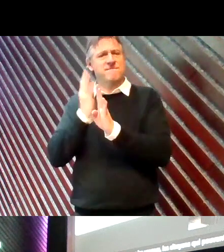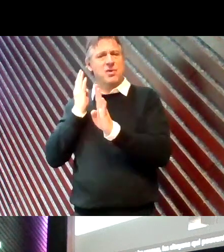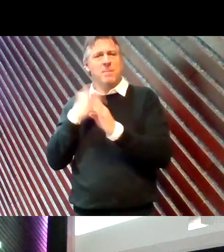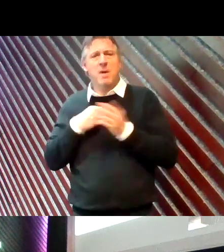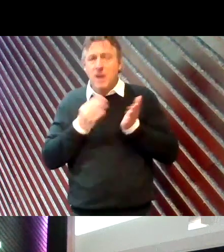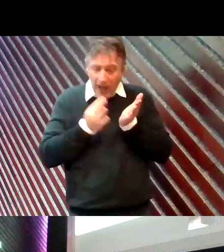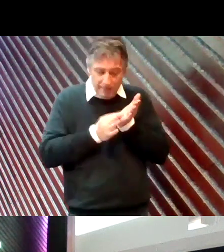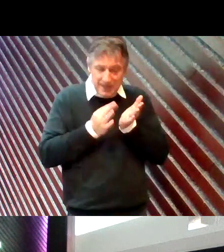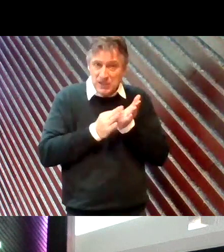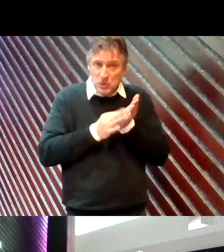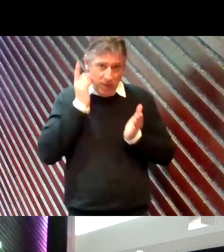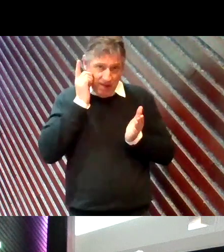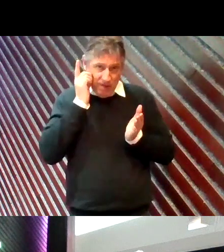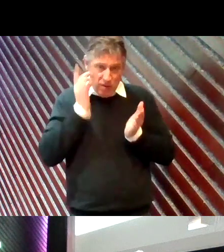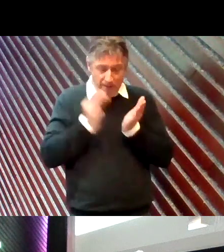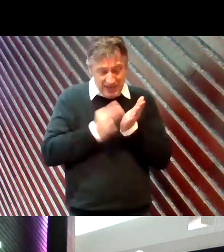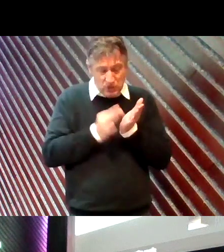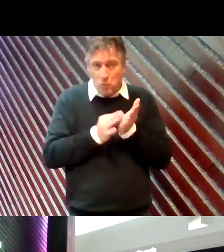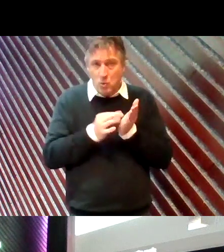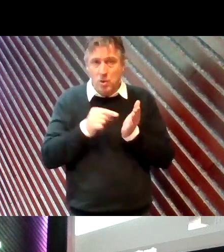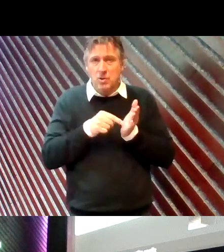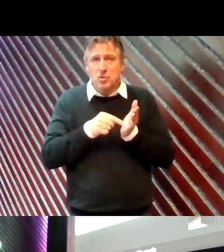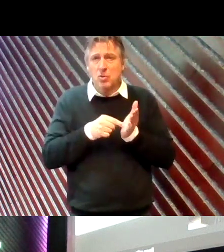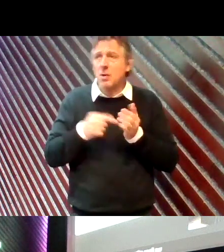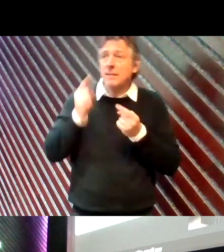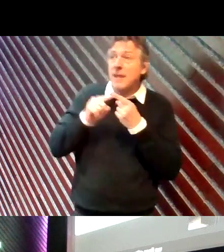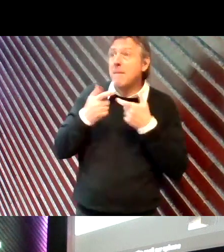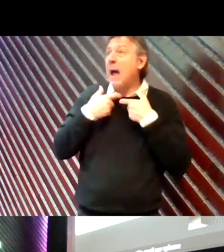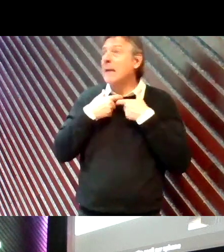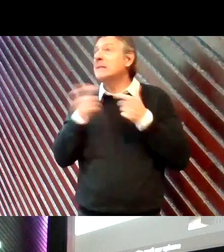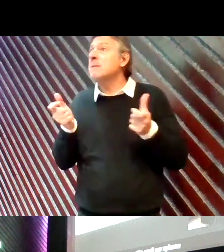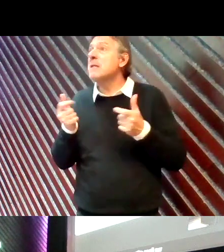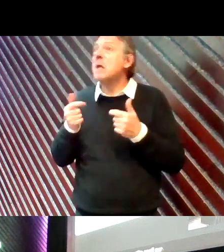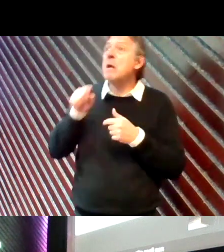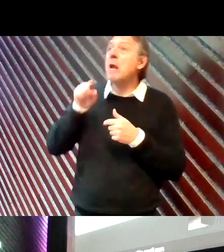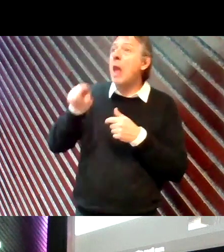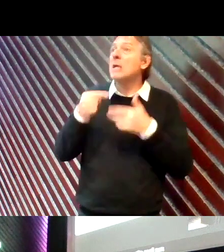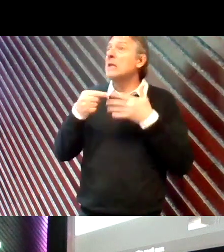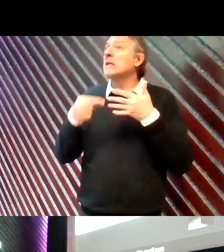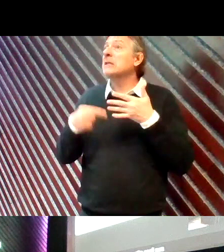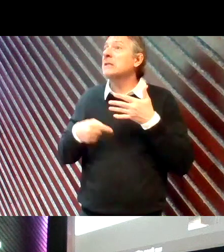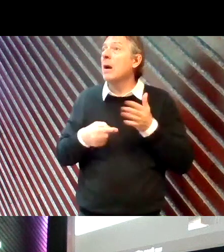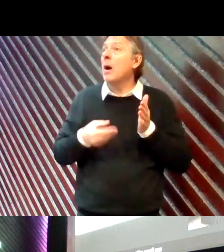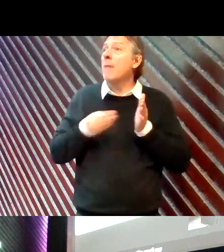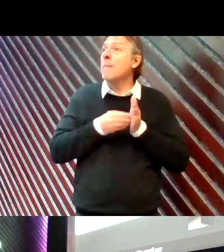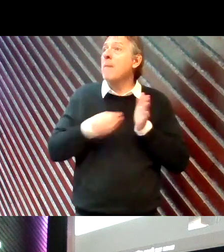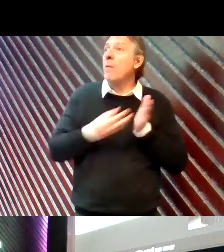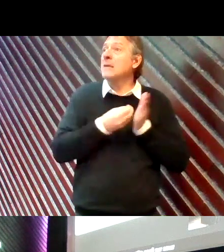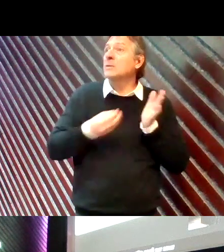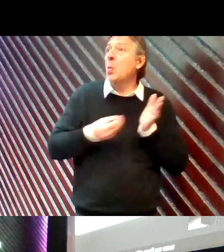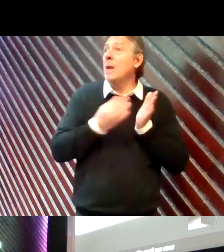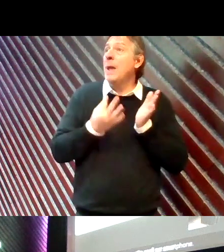sur smartphone où on peut rentrer les informations d'accessibilité du lieu dans lequel on se rend et on contribue ainsi à